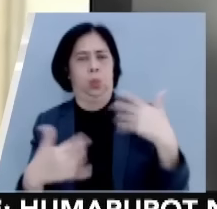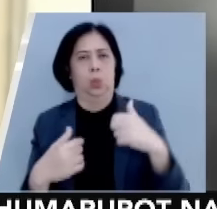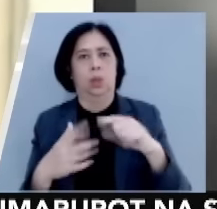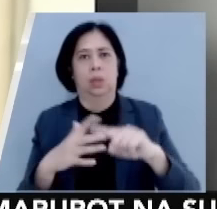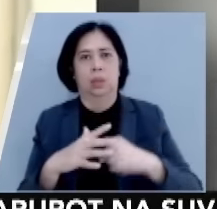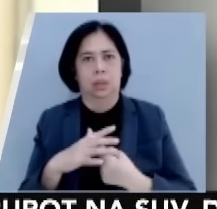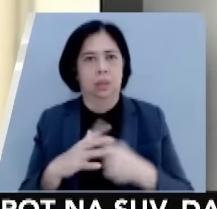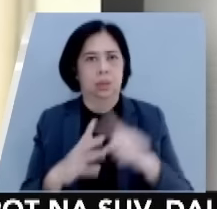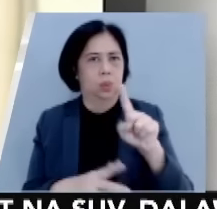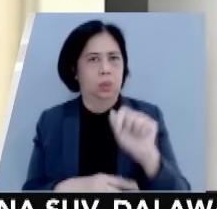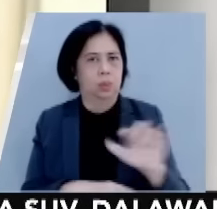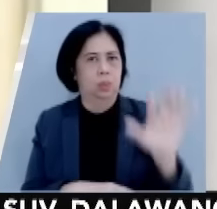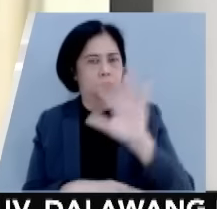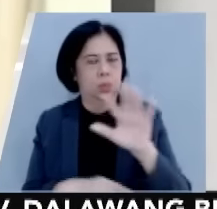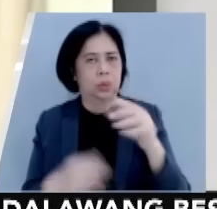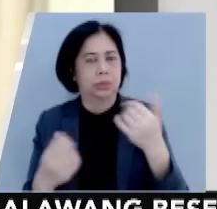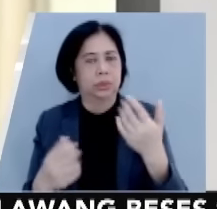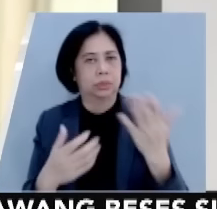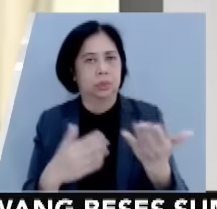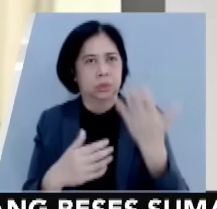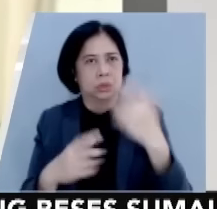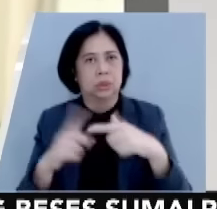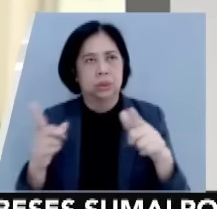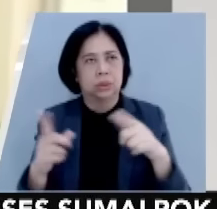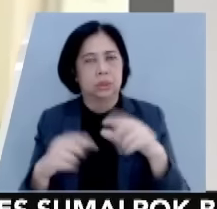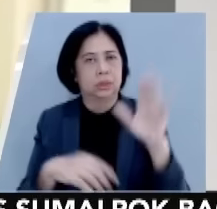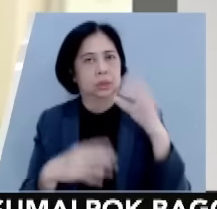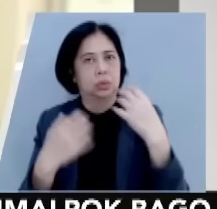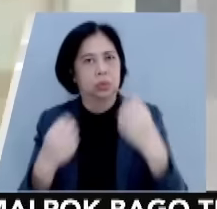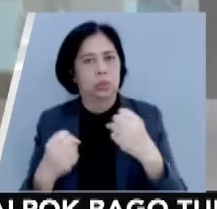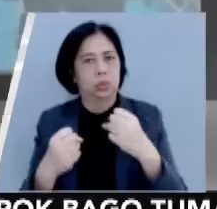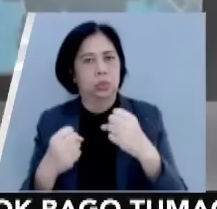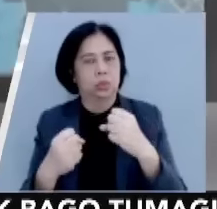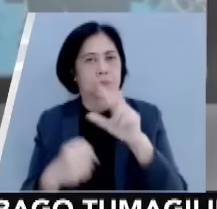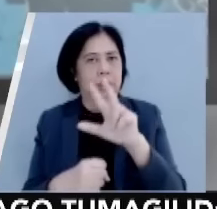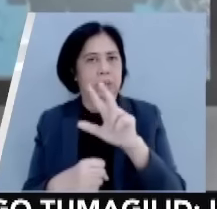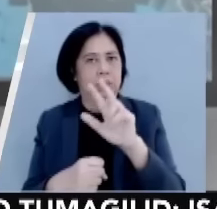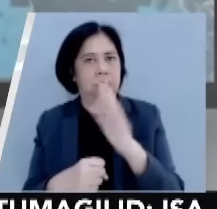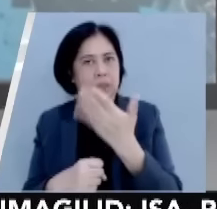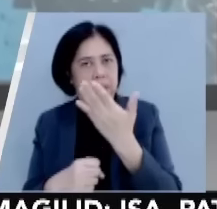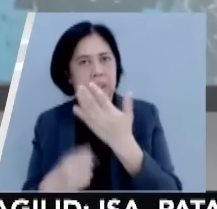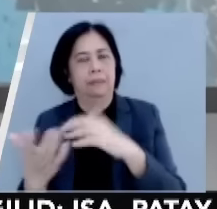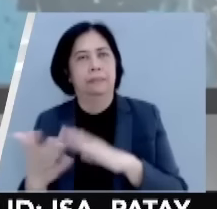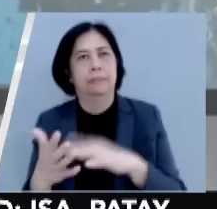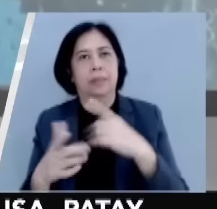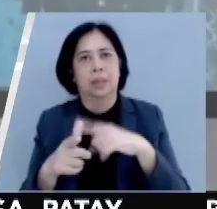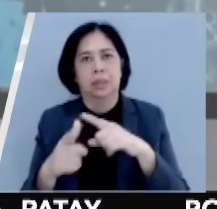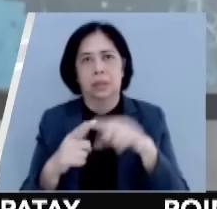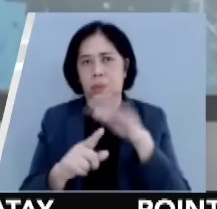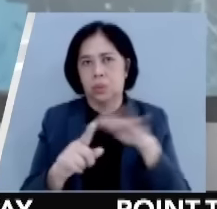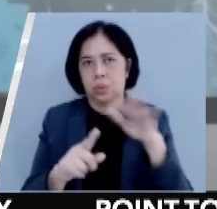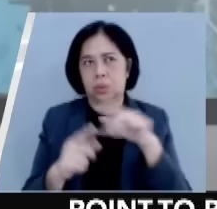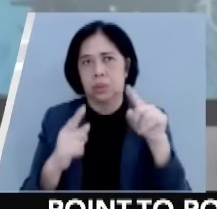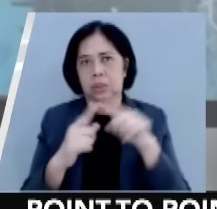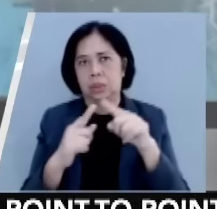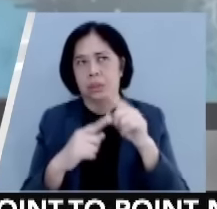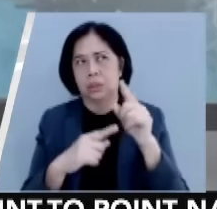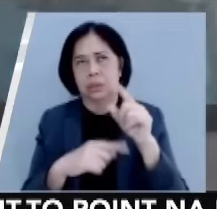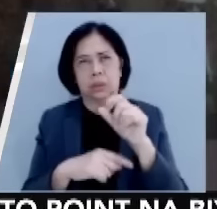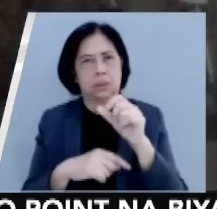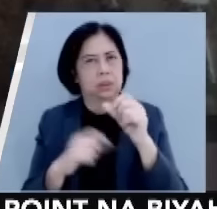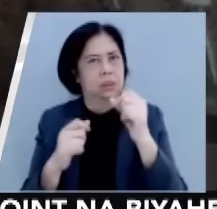a.m. po siya. Lumakas po pagdating ng 3 a.m. Na-observe po namin hanggang 11 po yon ng